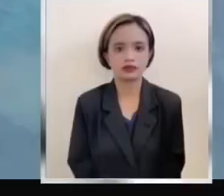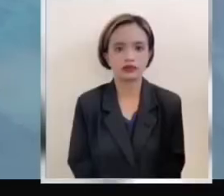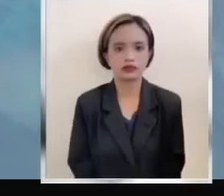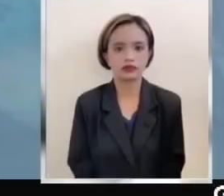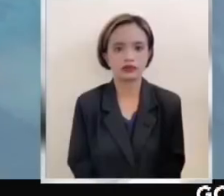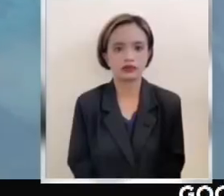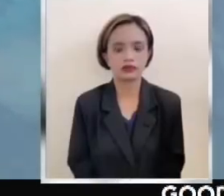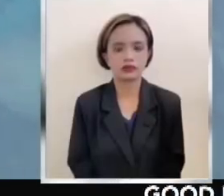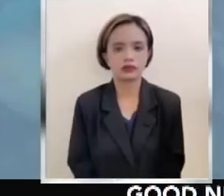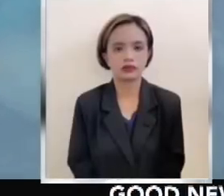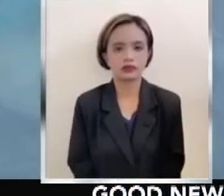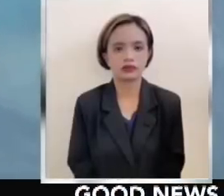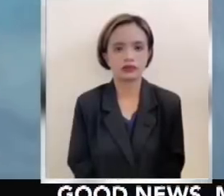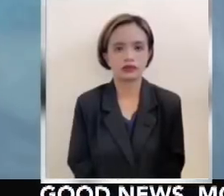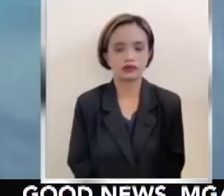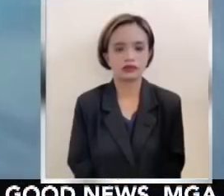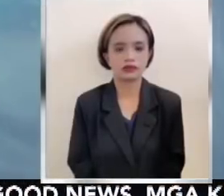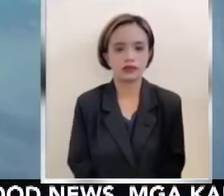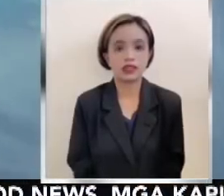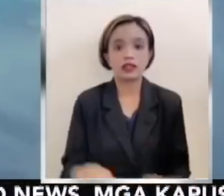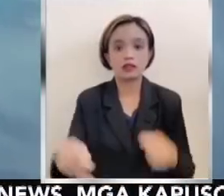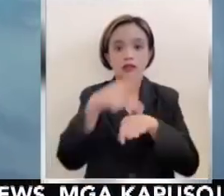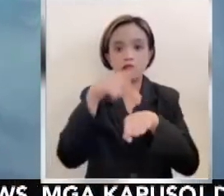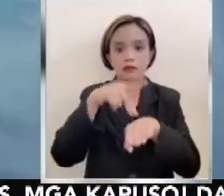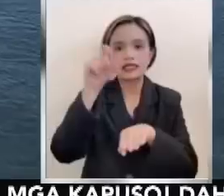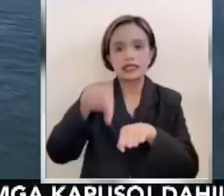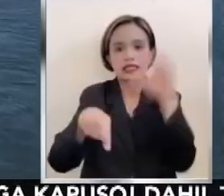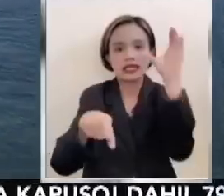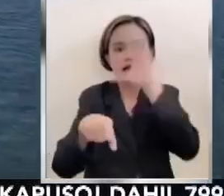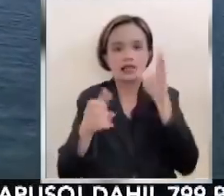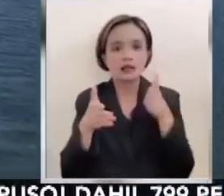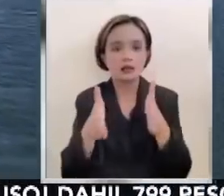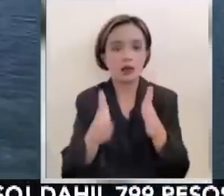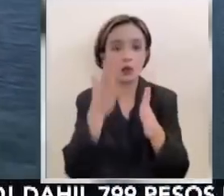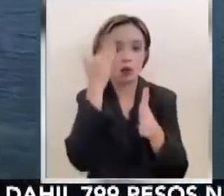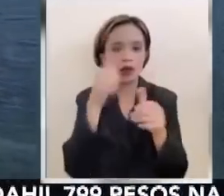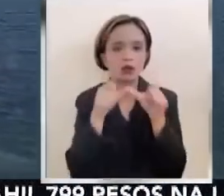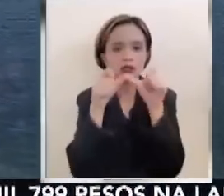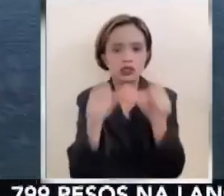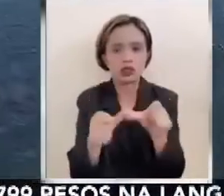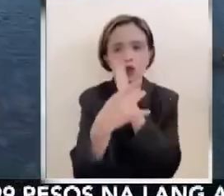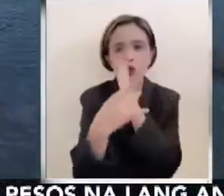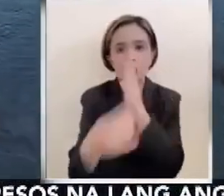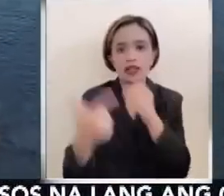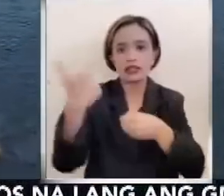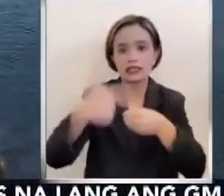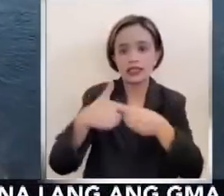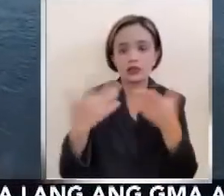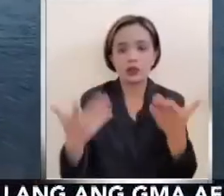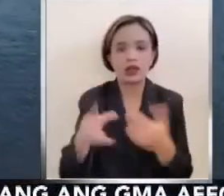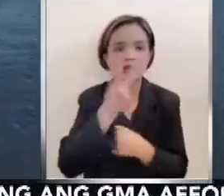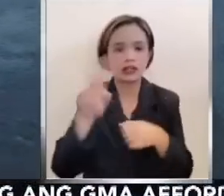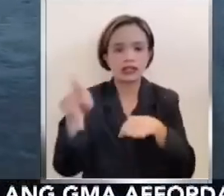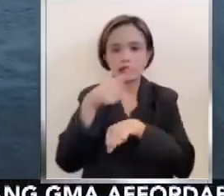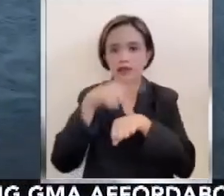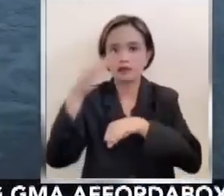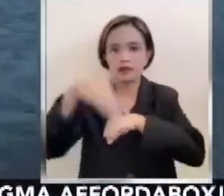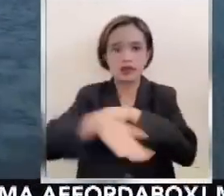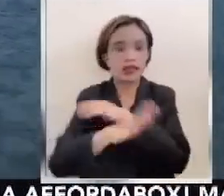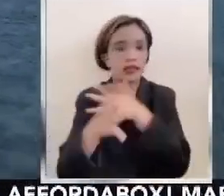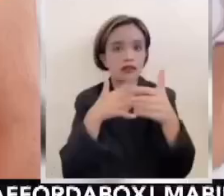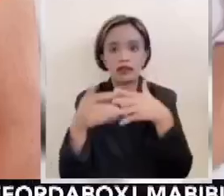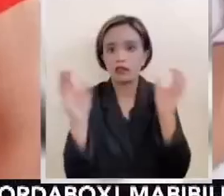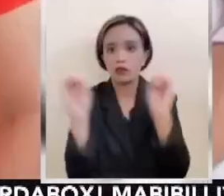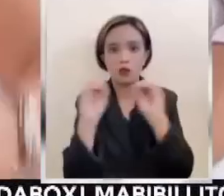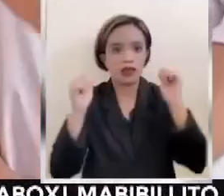Kailangan daw maghanap ng paraan ng Pilipinas para matuloy ang oil and gas exploration sa West Philippine Sea kahit na walang kasunduan sa China ayon kay Pangulong